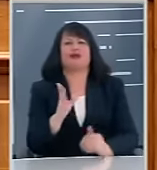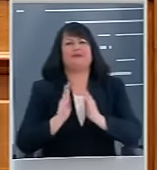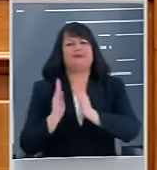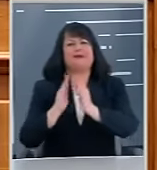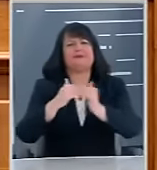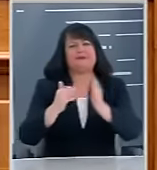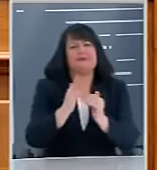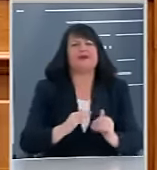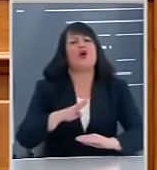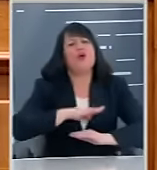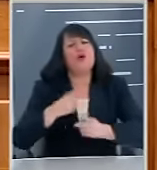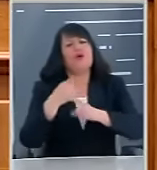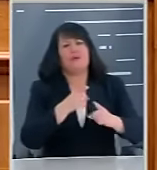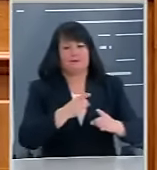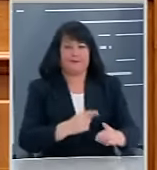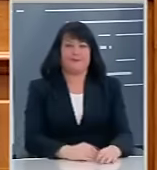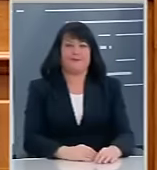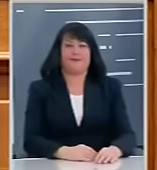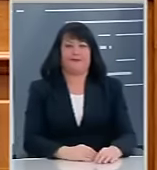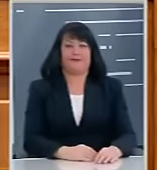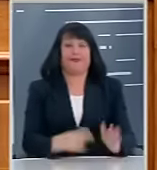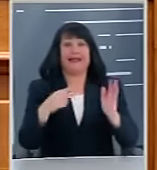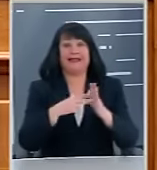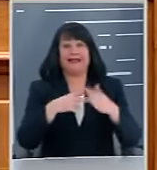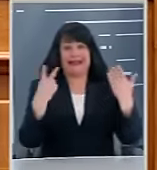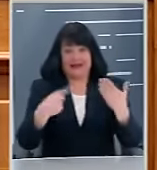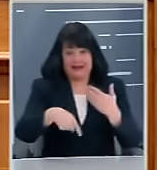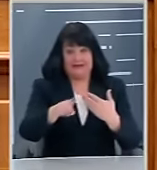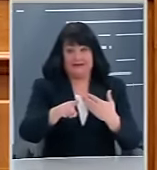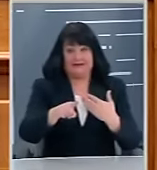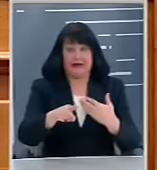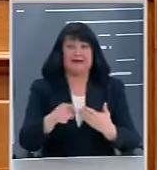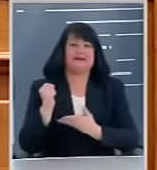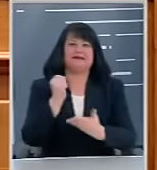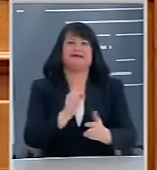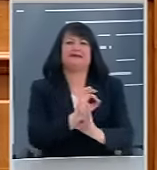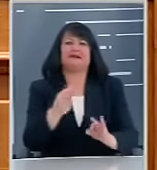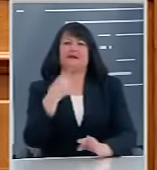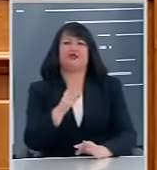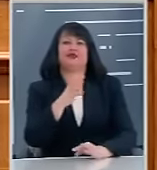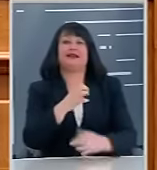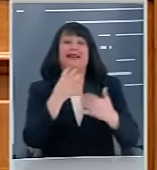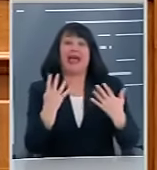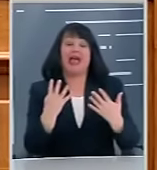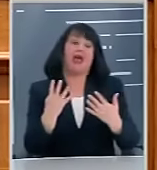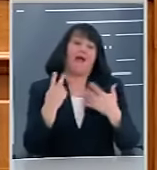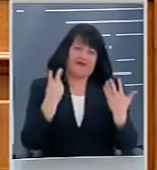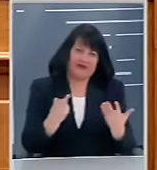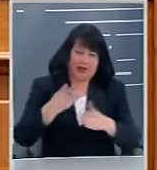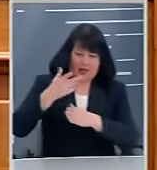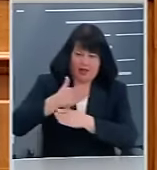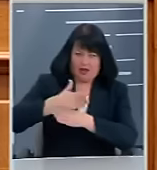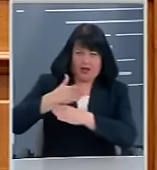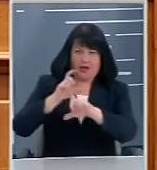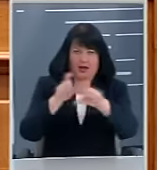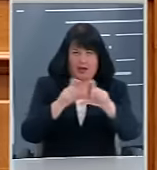δυνάμεων. Για το έτος 2017 έχει εξασφαλιστεί χρηματοδότηση 147 διαμερισμάτων και υπάρχουν θετικές ενδείξεις